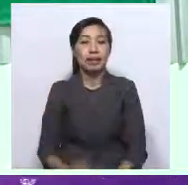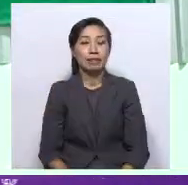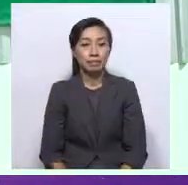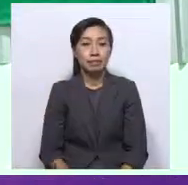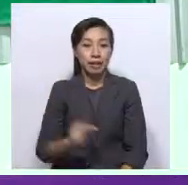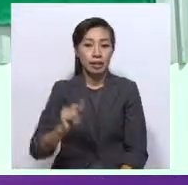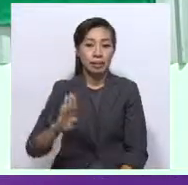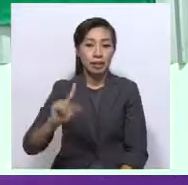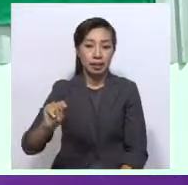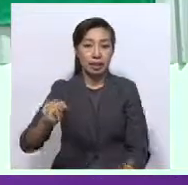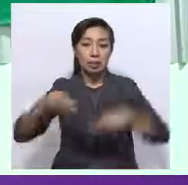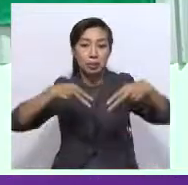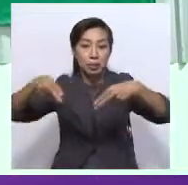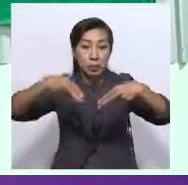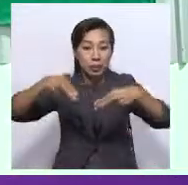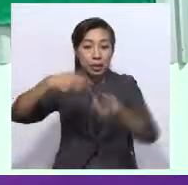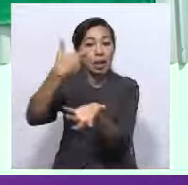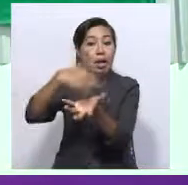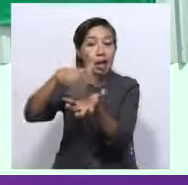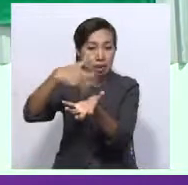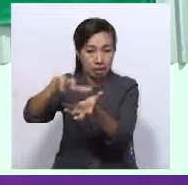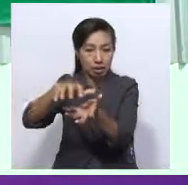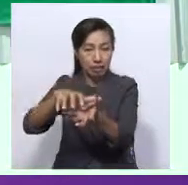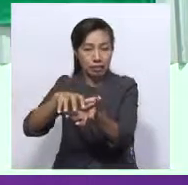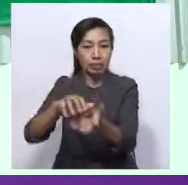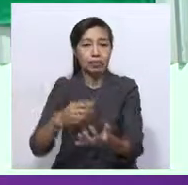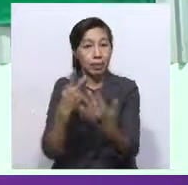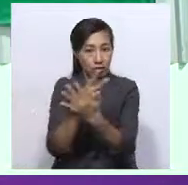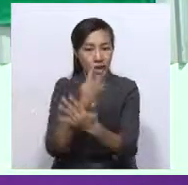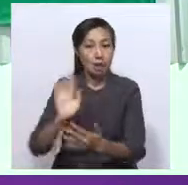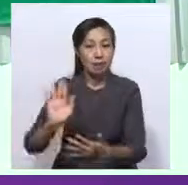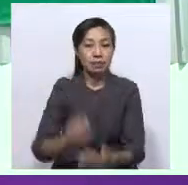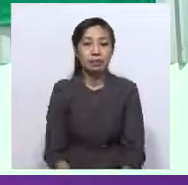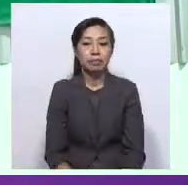าวดีเนียมทองชัดชัยประกิตผลทีมข่าว NBT กาญจนบุรีรายงานค่ะ